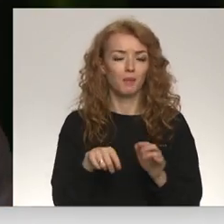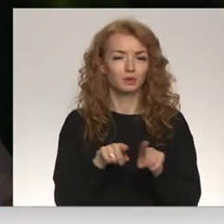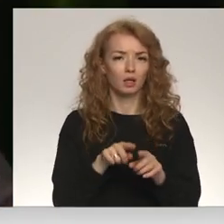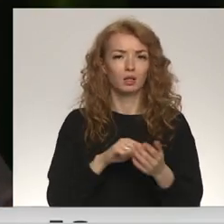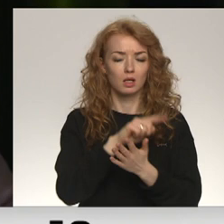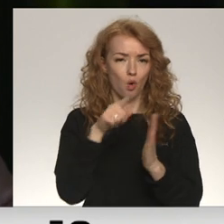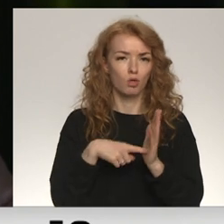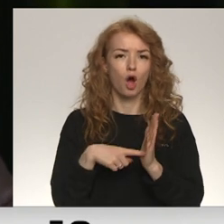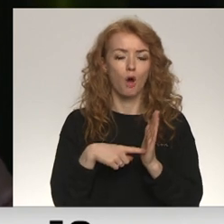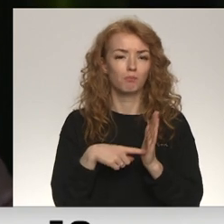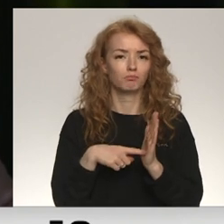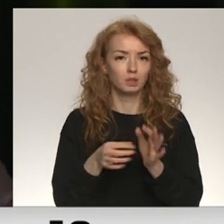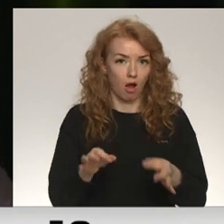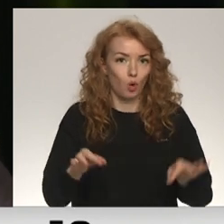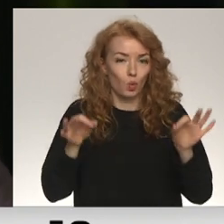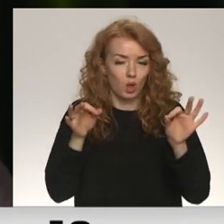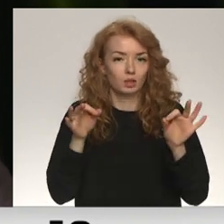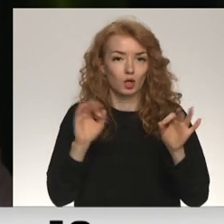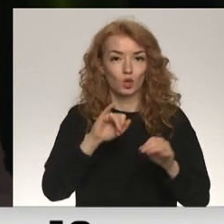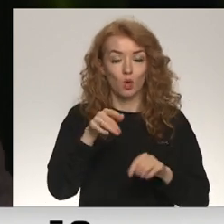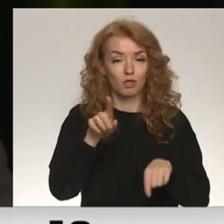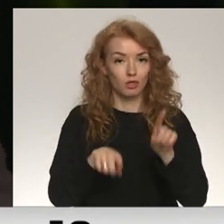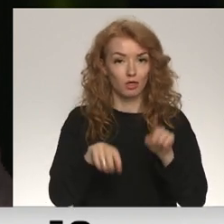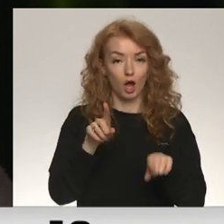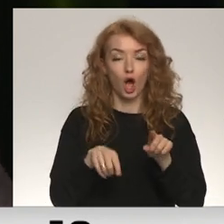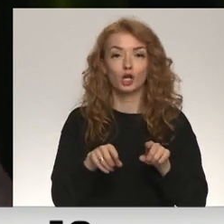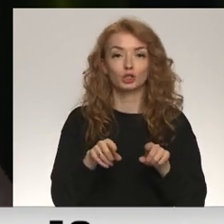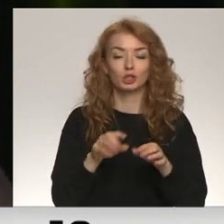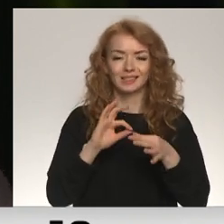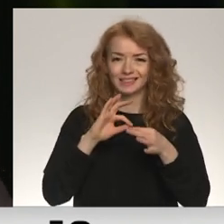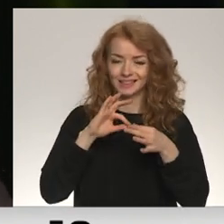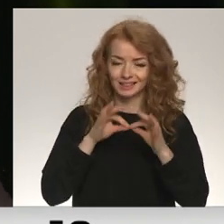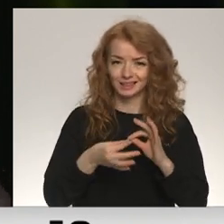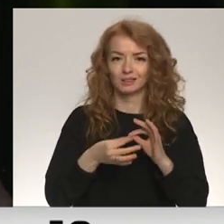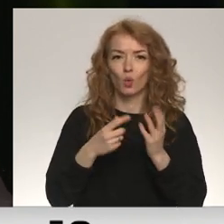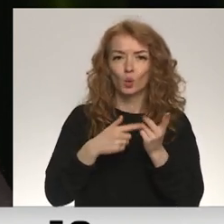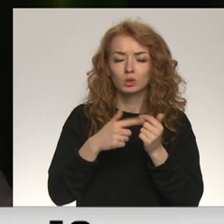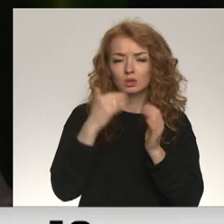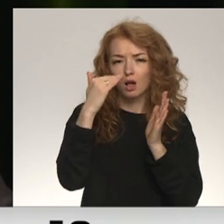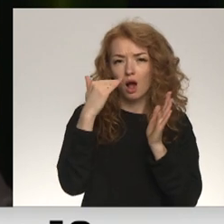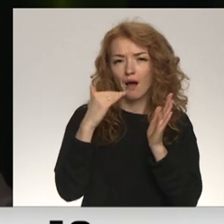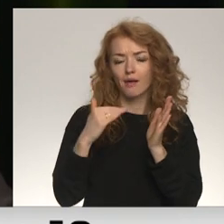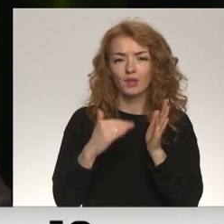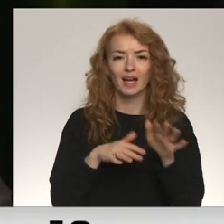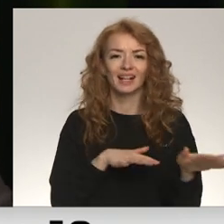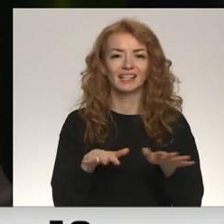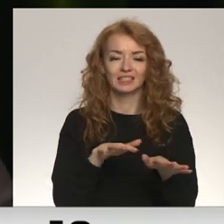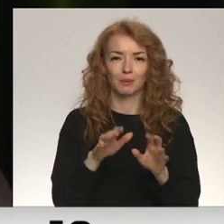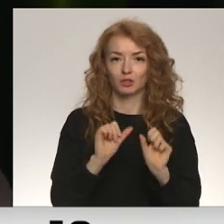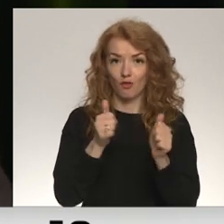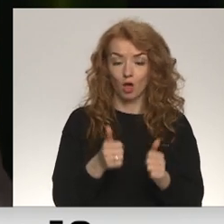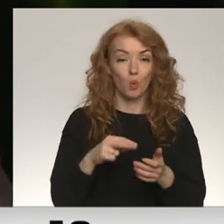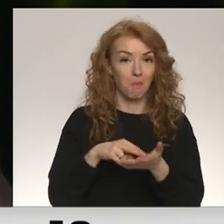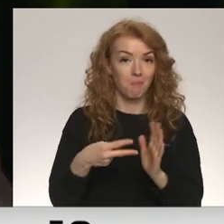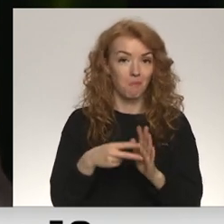jautājums aktualizējis, jo daži no viņiem ārkārtīgi detalizēti uzskaita tos rīcības modeļus, un tie plāni